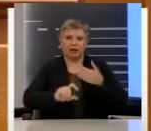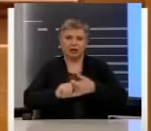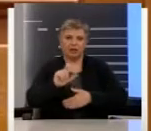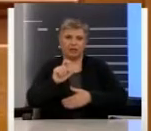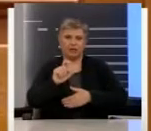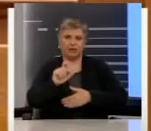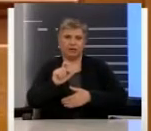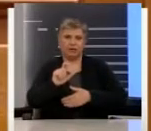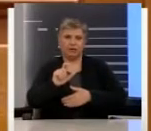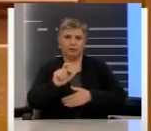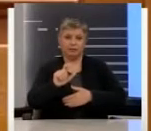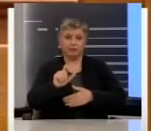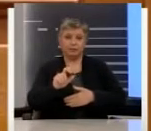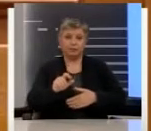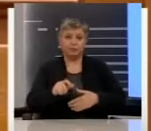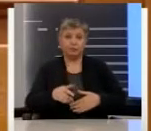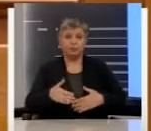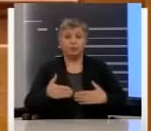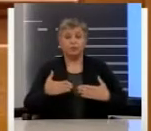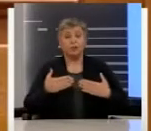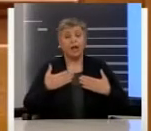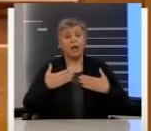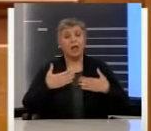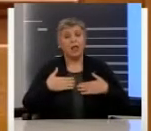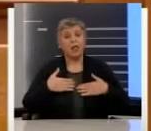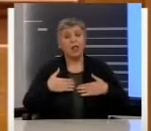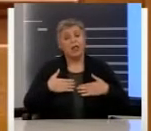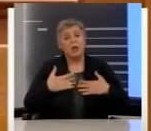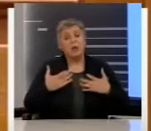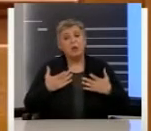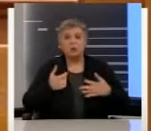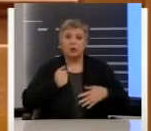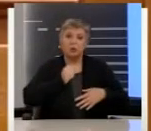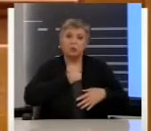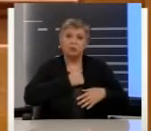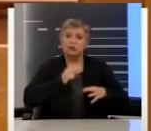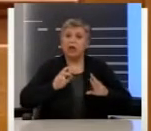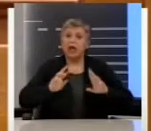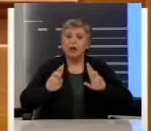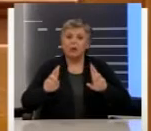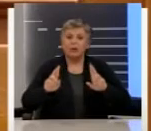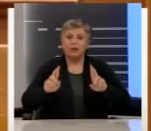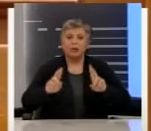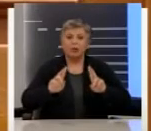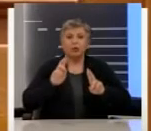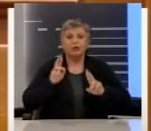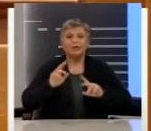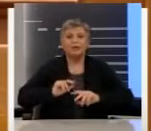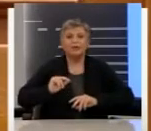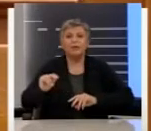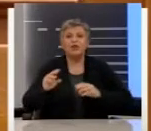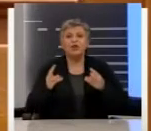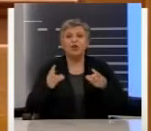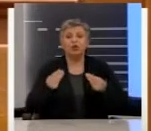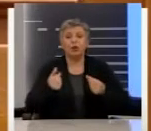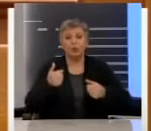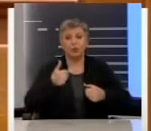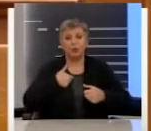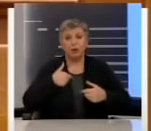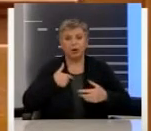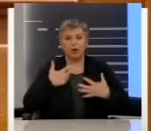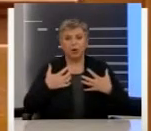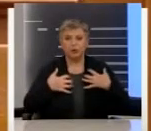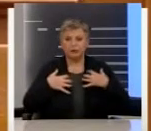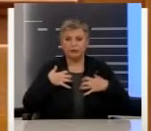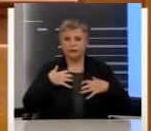ότι την ίδια δυσφορία που αισθάνομαι εγώ όταν ακούω αυτά μέσα στο Ελληνικό